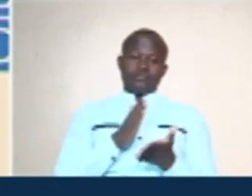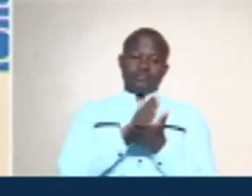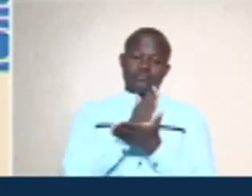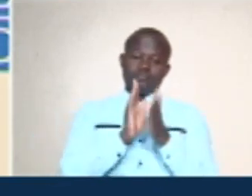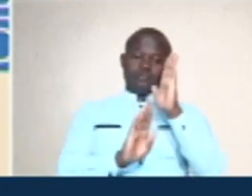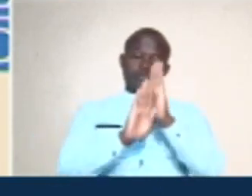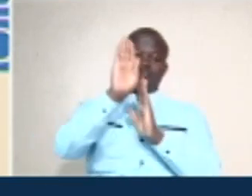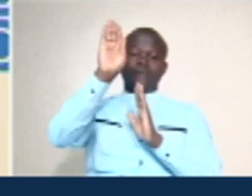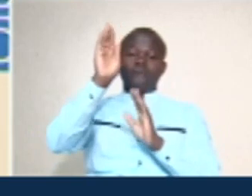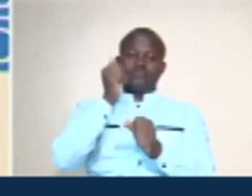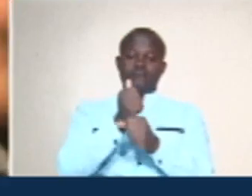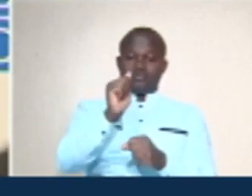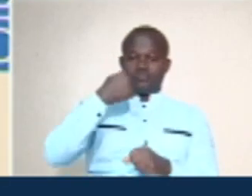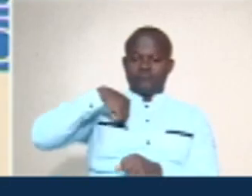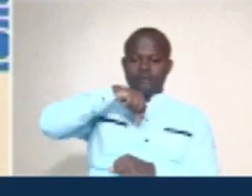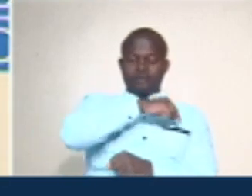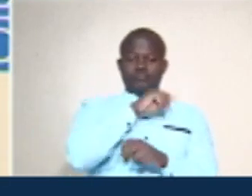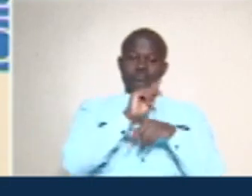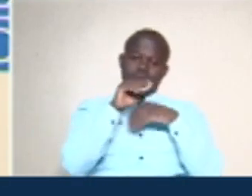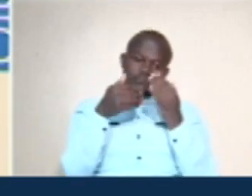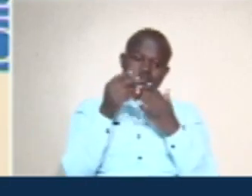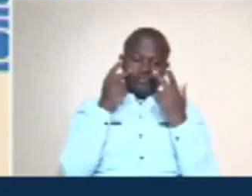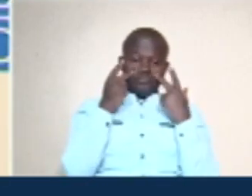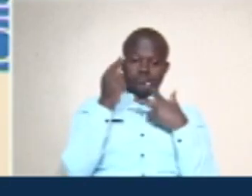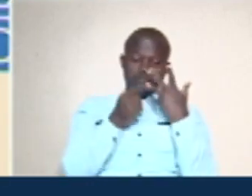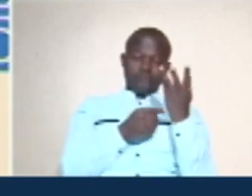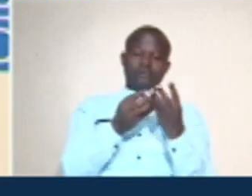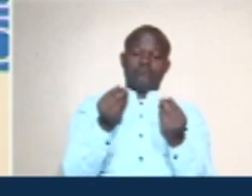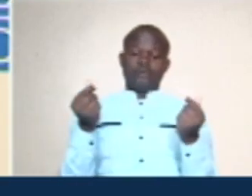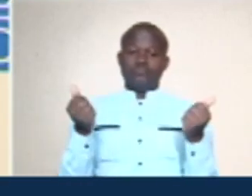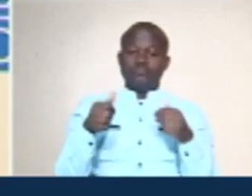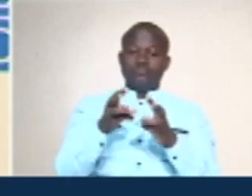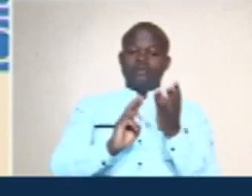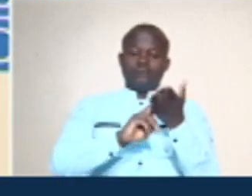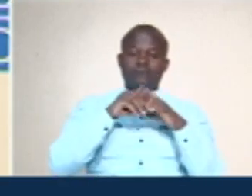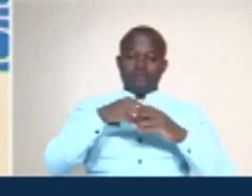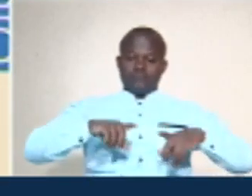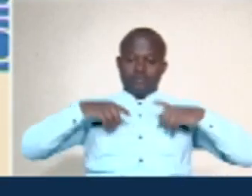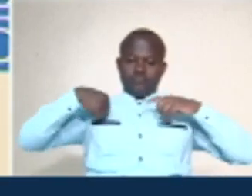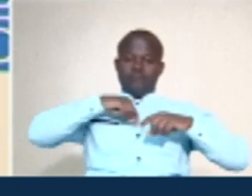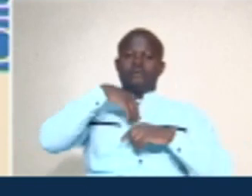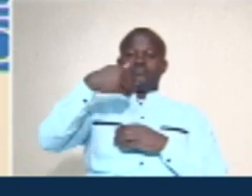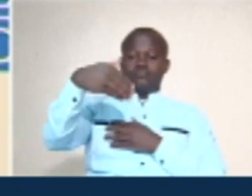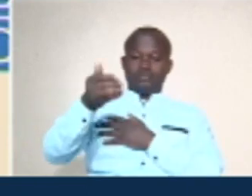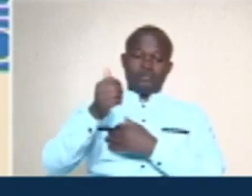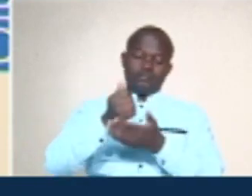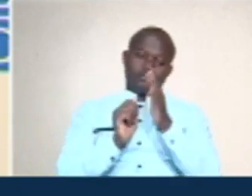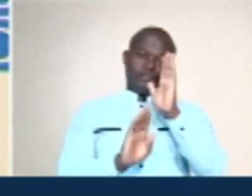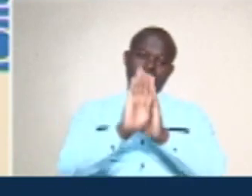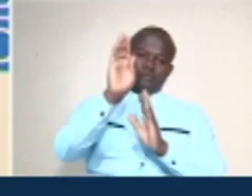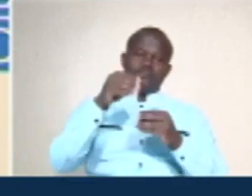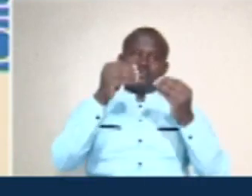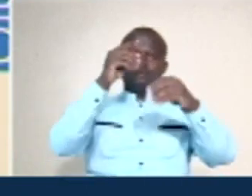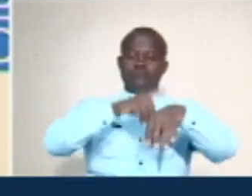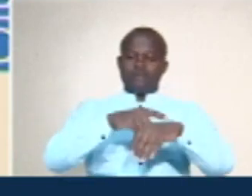duteza imbere abantrepreneurs bacu so aba bose twabonye hari byamo gukemura uko tubikoresha mu buzima bwacu bwa buri munsi turabateza imbere bibahe